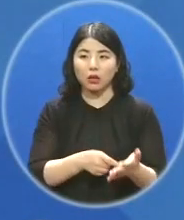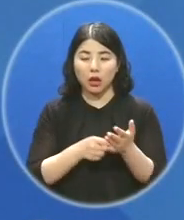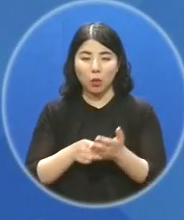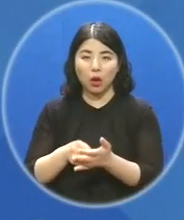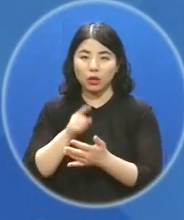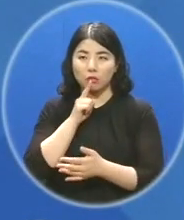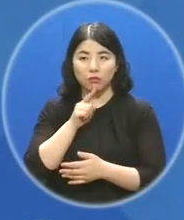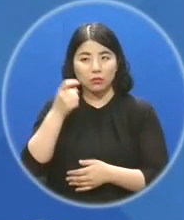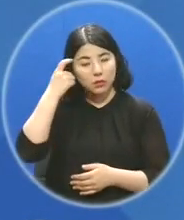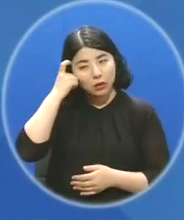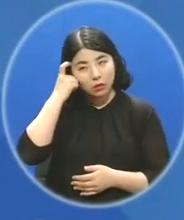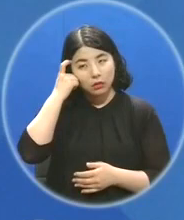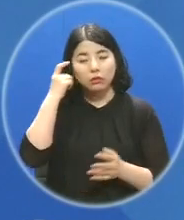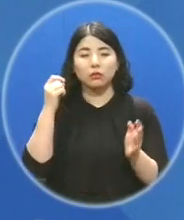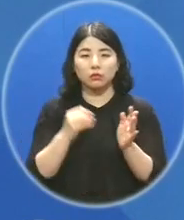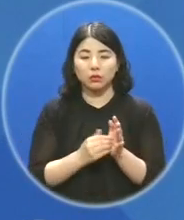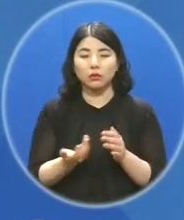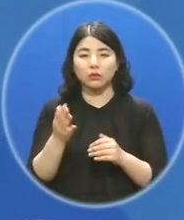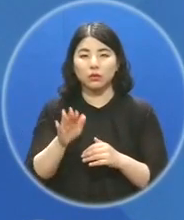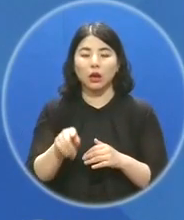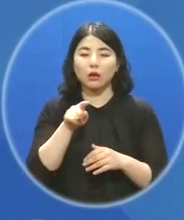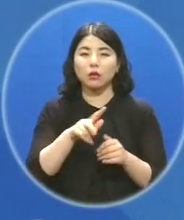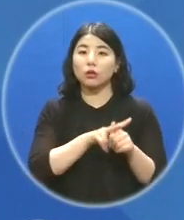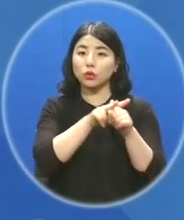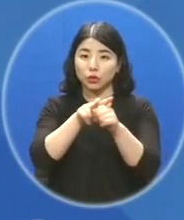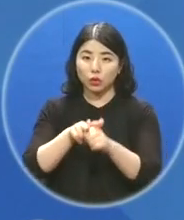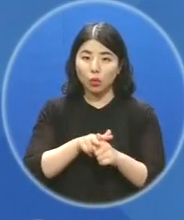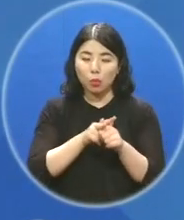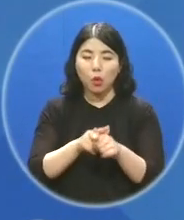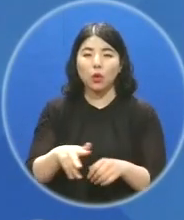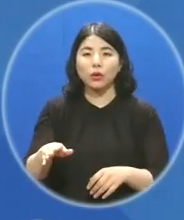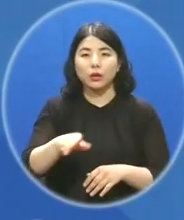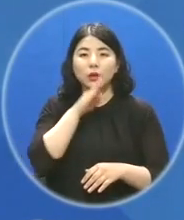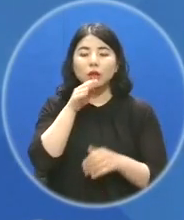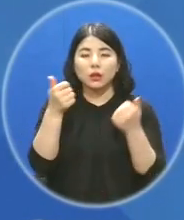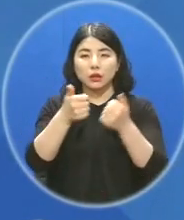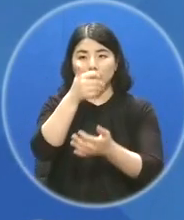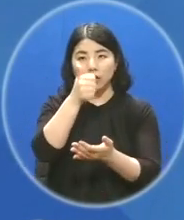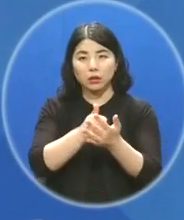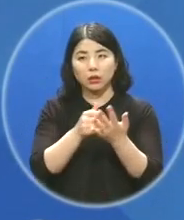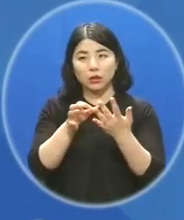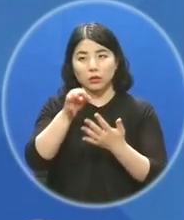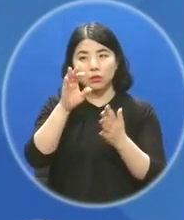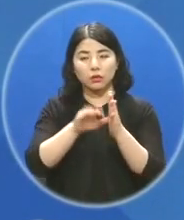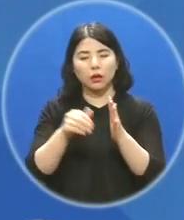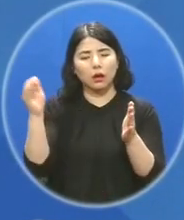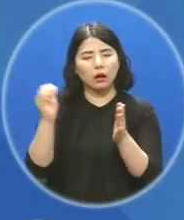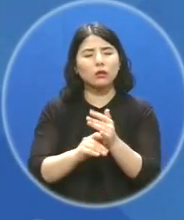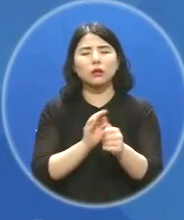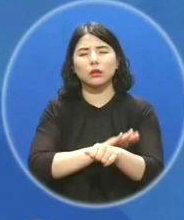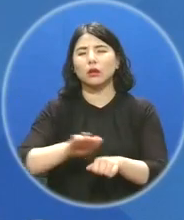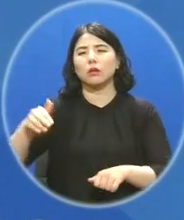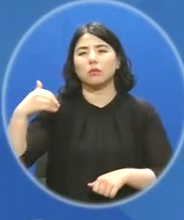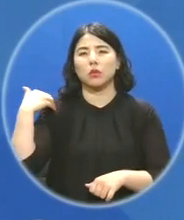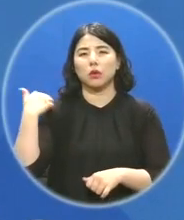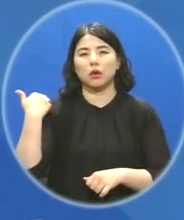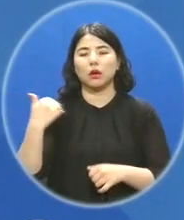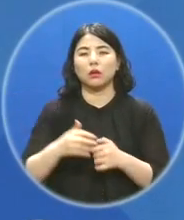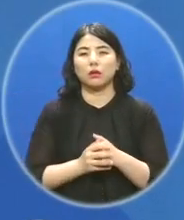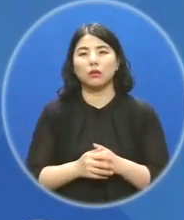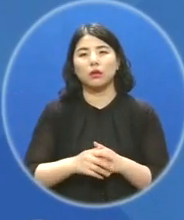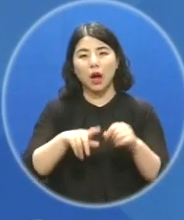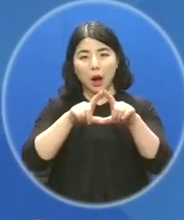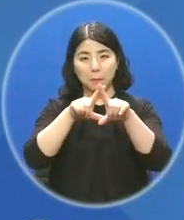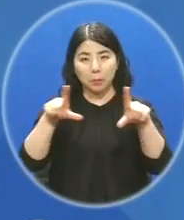이런 예상들은 하잖아요. 그런데 네. 이런 정보들이 실질적으로 의장이 선출되기까지 잘 몰라요. 아 그래요? 네,